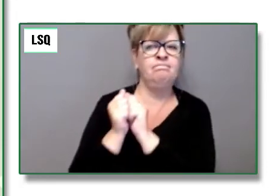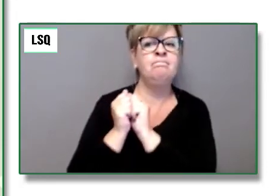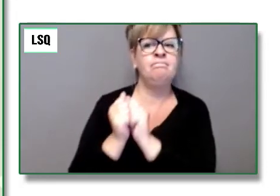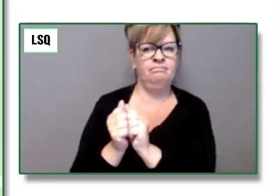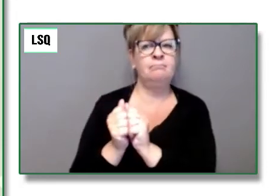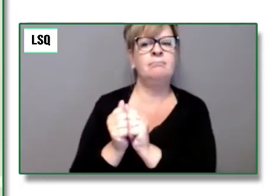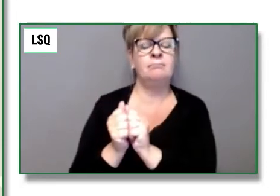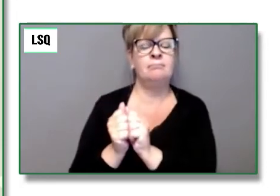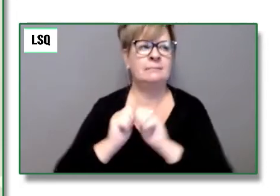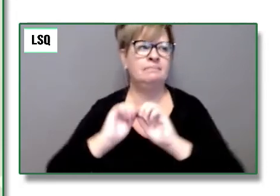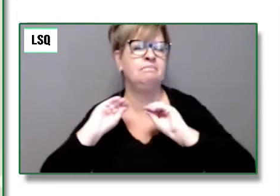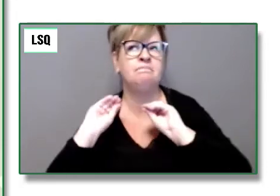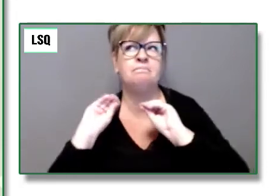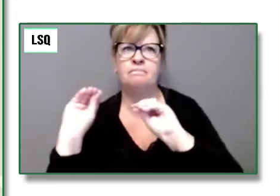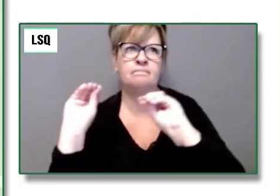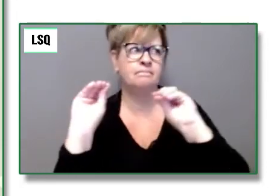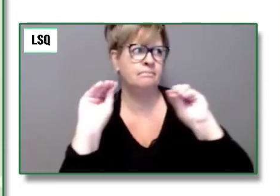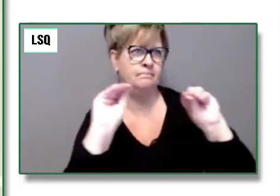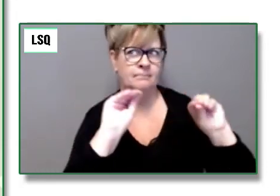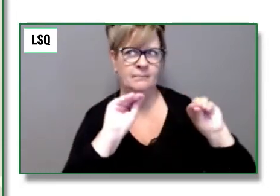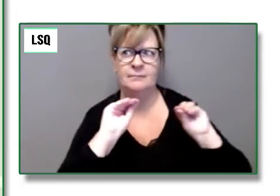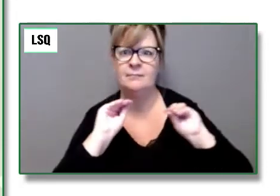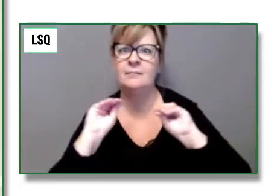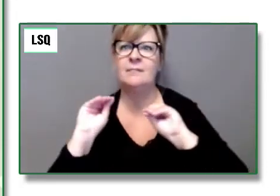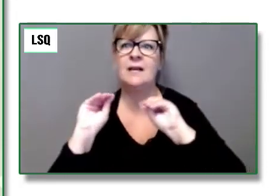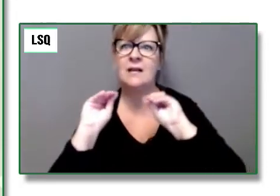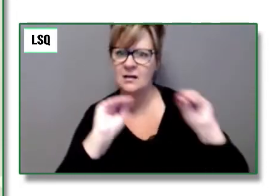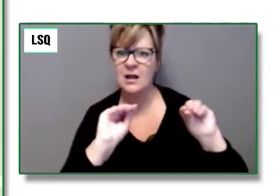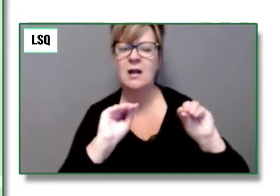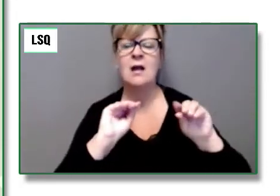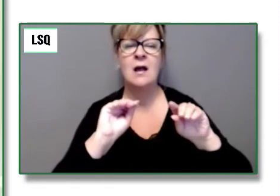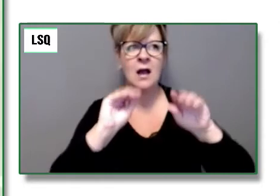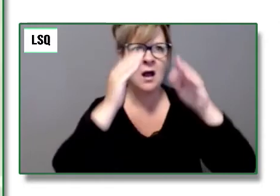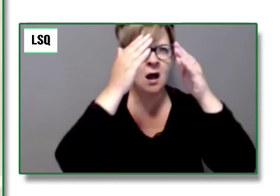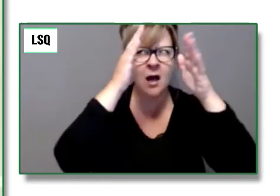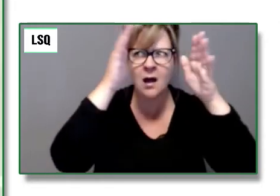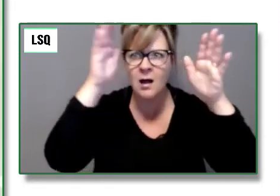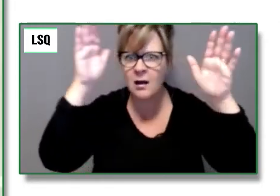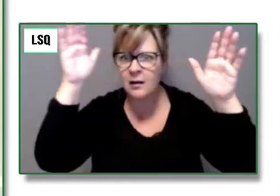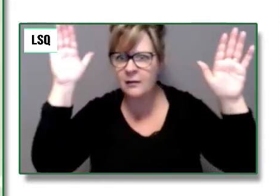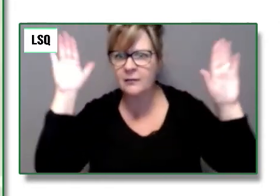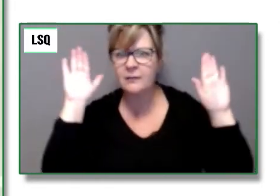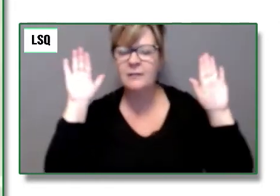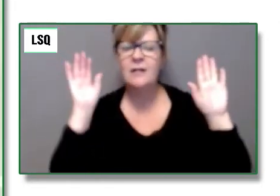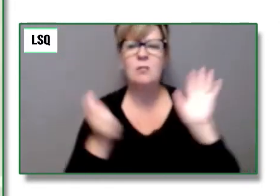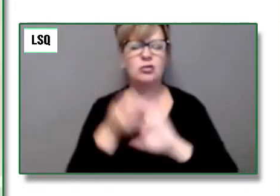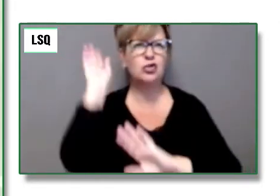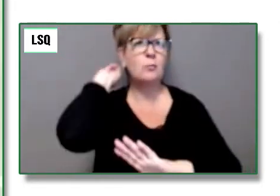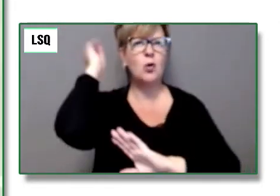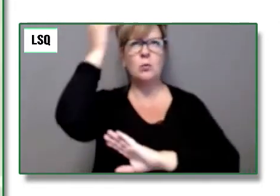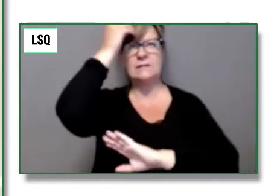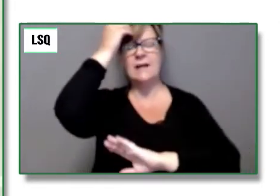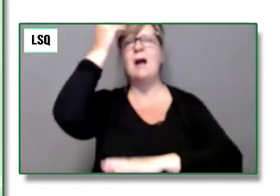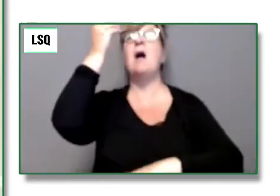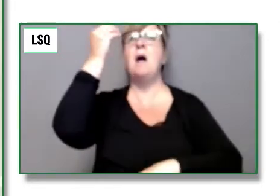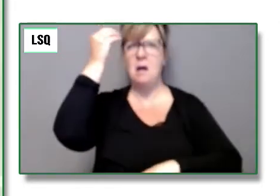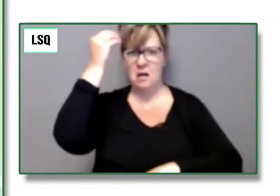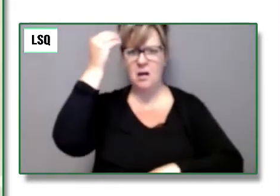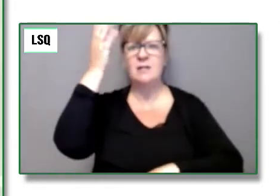les gens afin de partager les connaissances, le savoir et d'enlever ces obstacles. Et c'est là où on